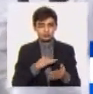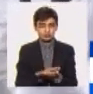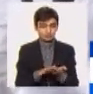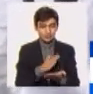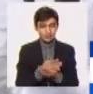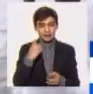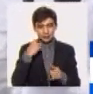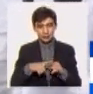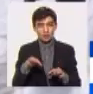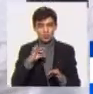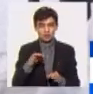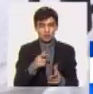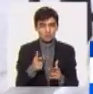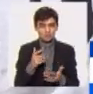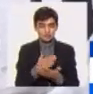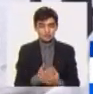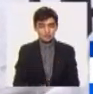заняты подготовкой к паводкам.